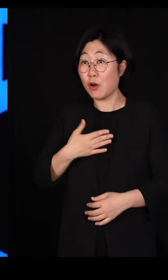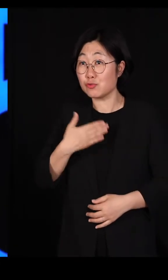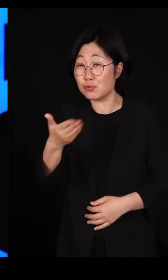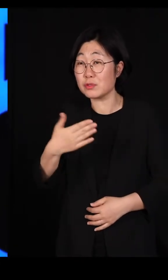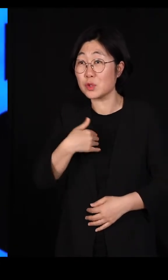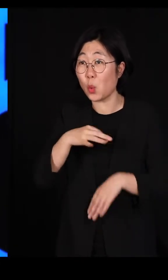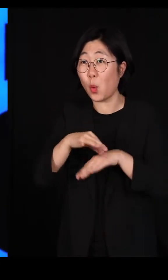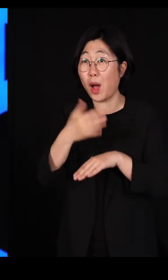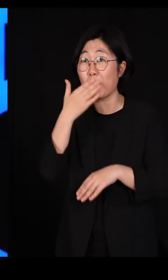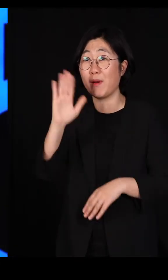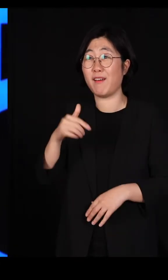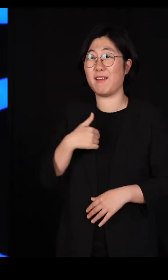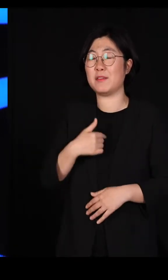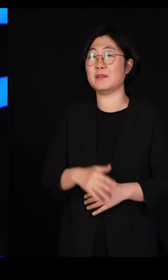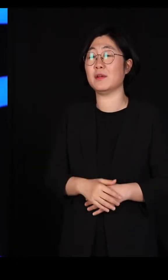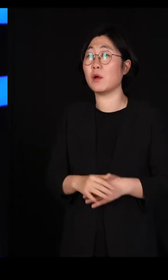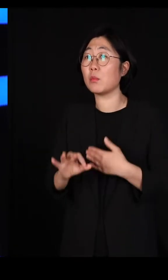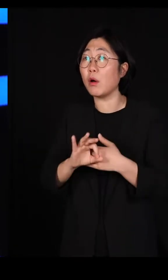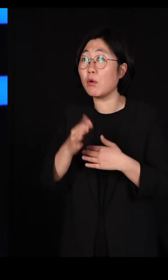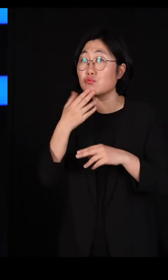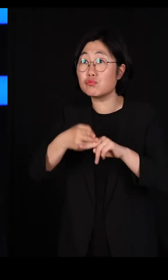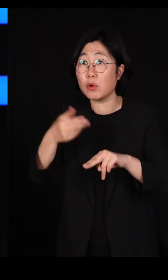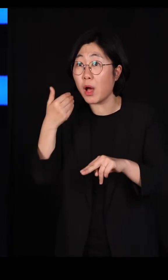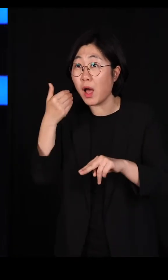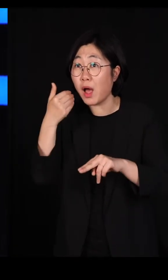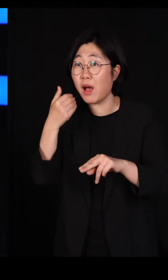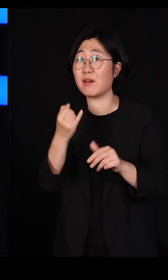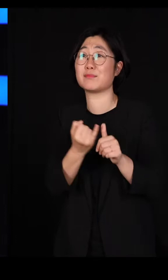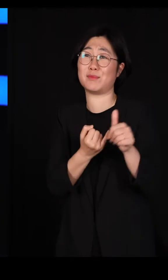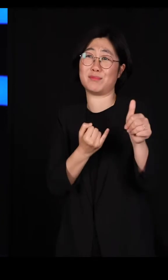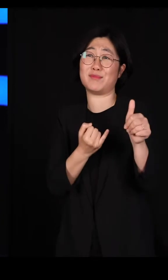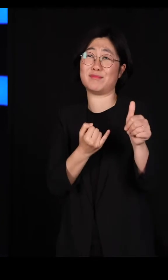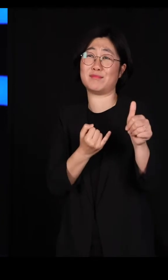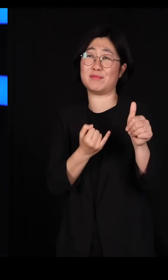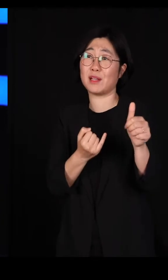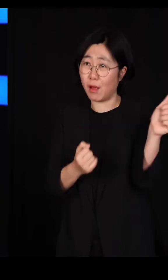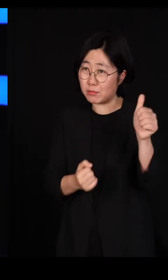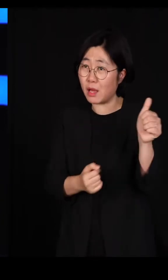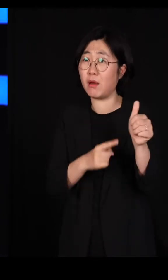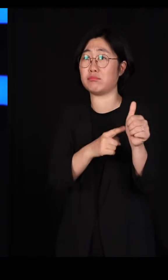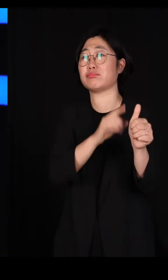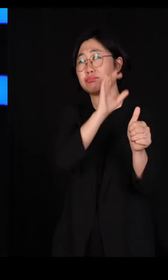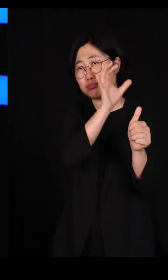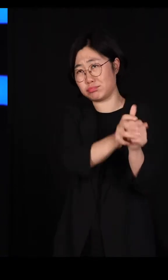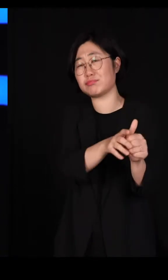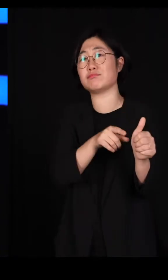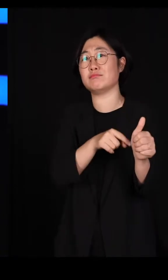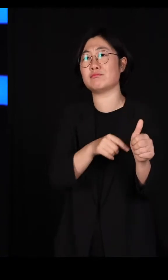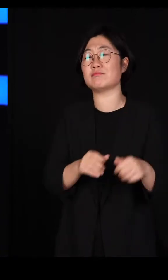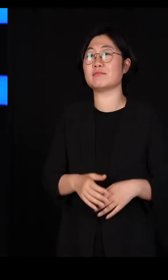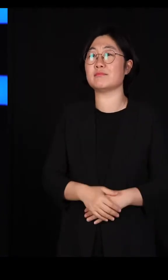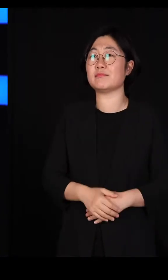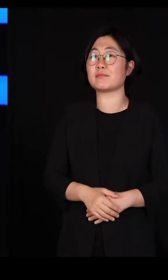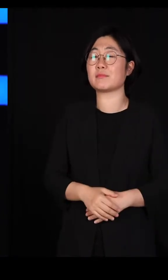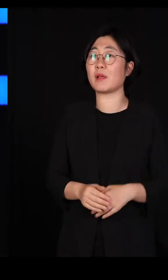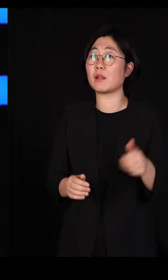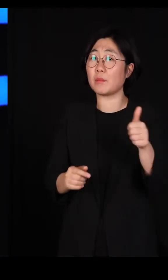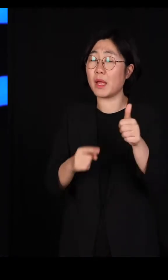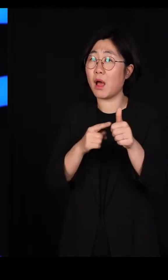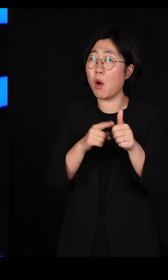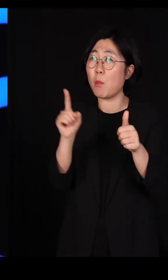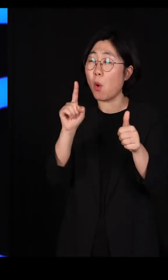먹는데. 그렇게 바로 우리가 누가 남편이 주로 어 남자가, 주로 남자죠. 남자가